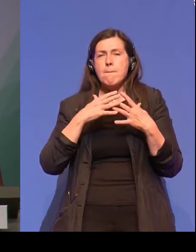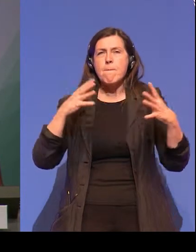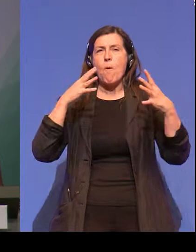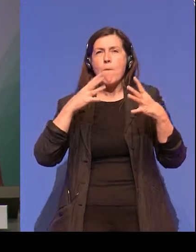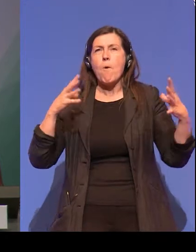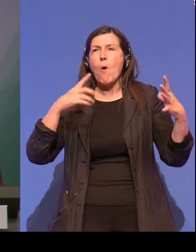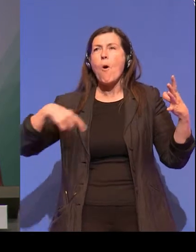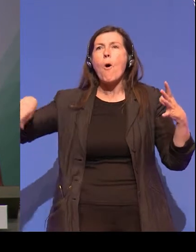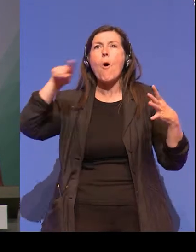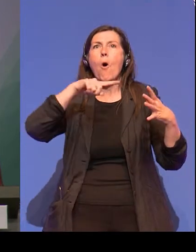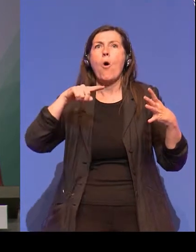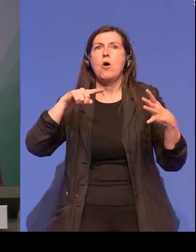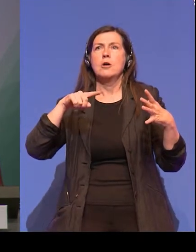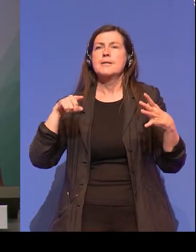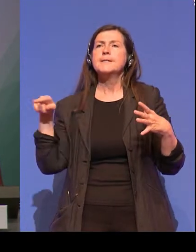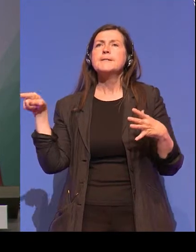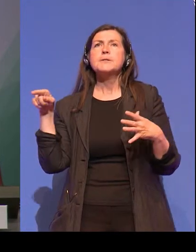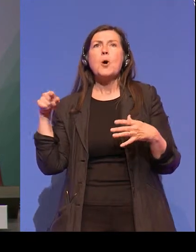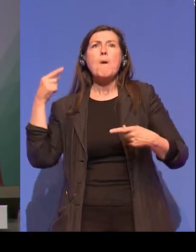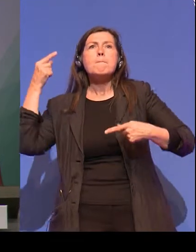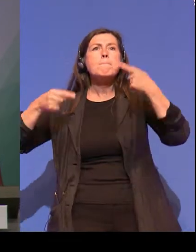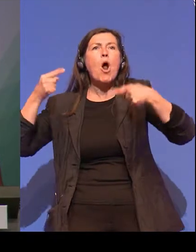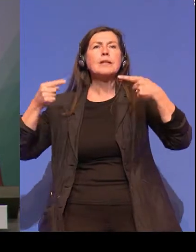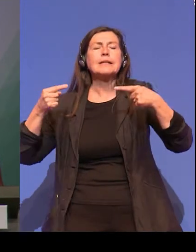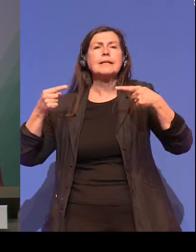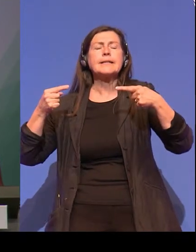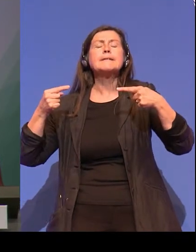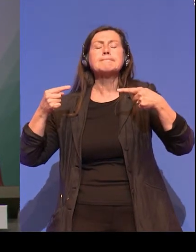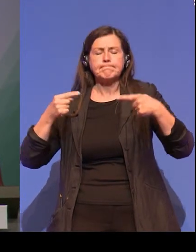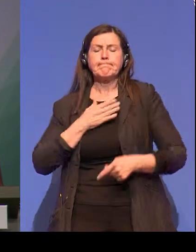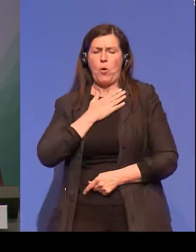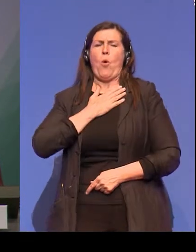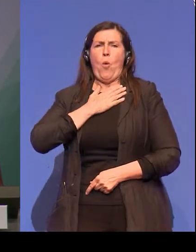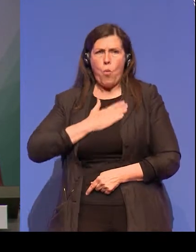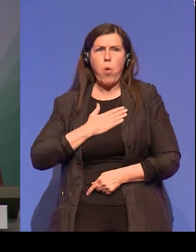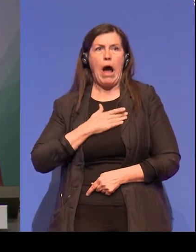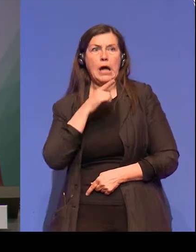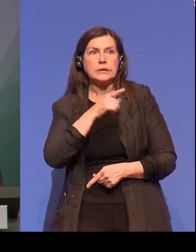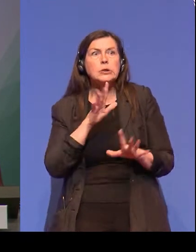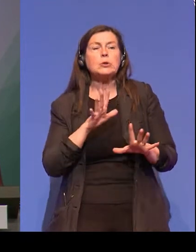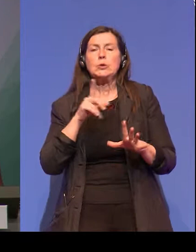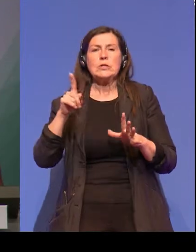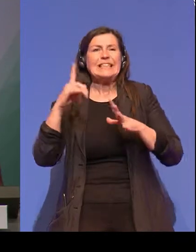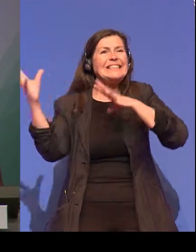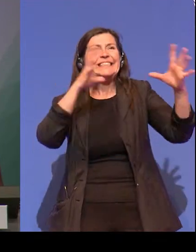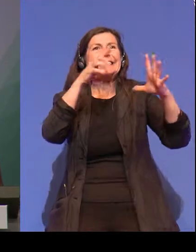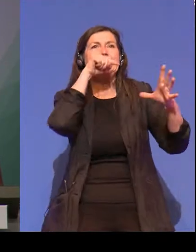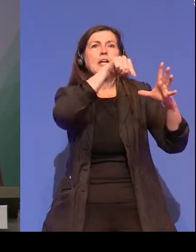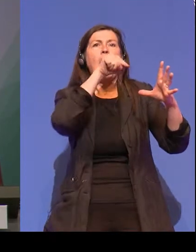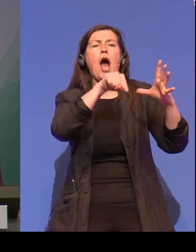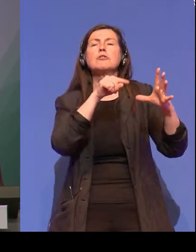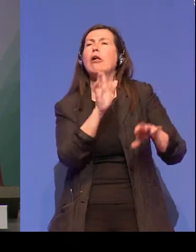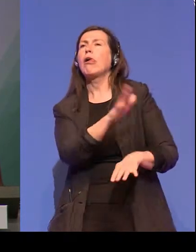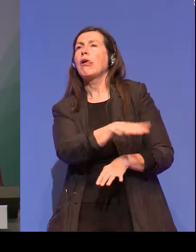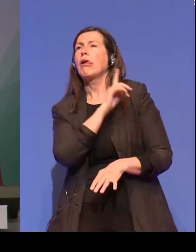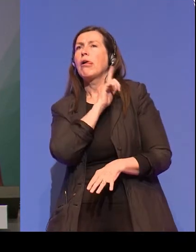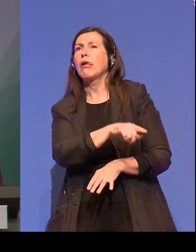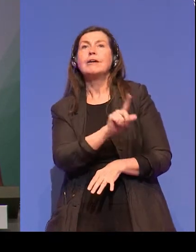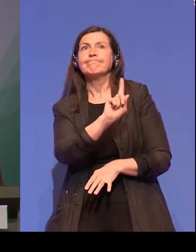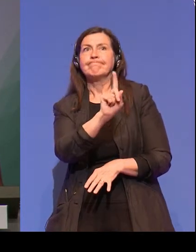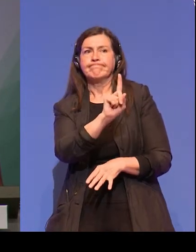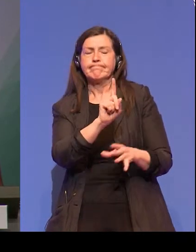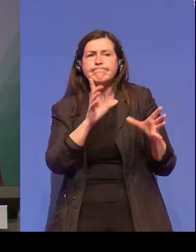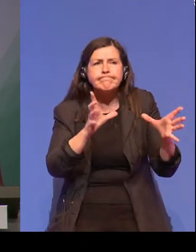votre participation. Aujourd'hui, nous nous retrouvons pour la 5e fois